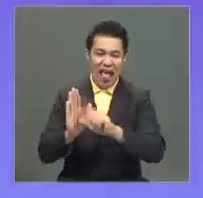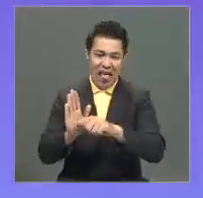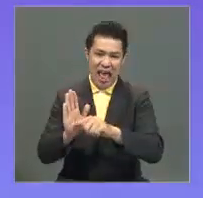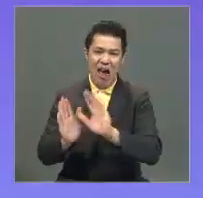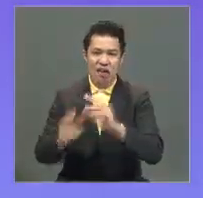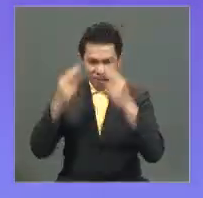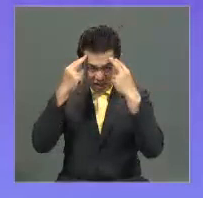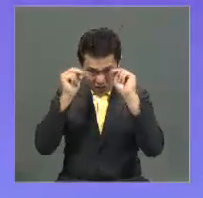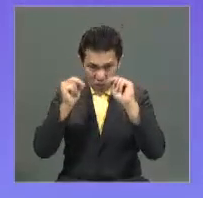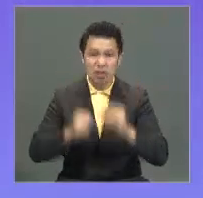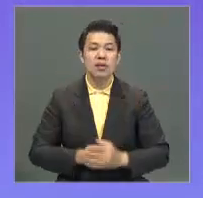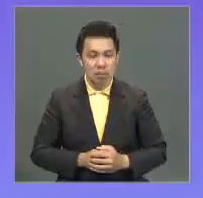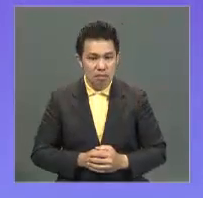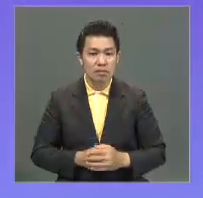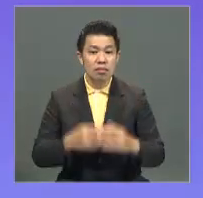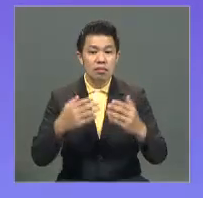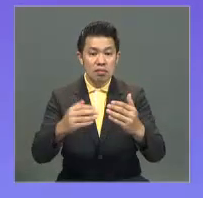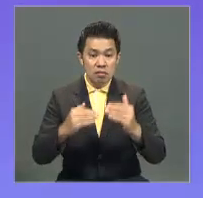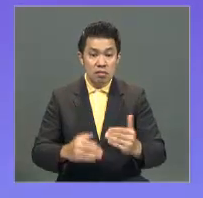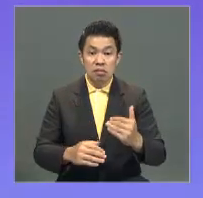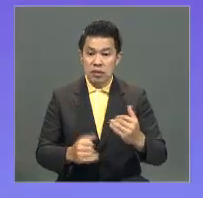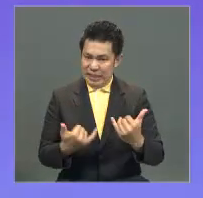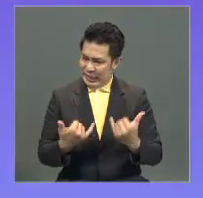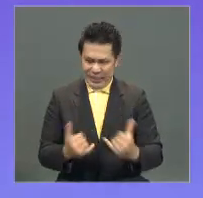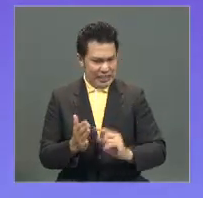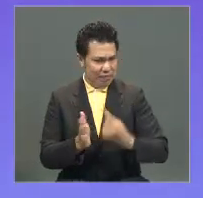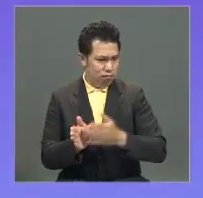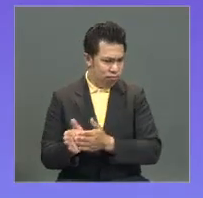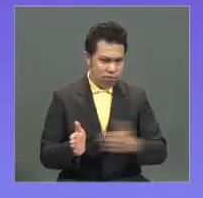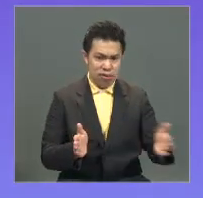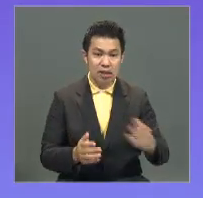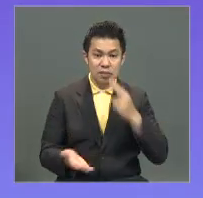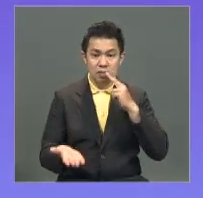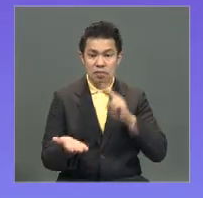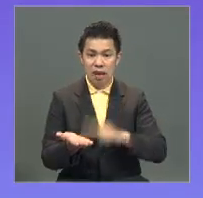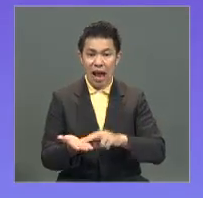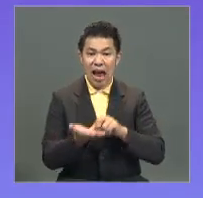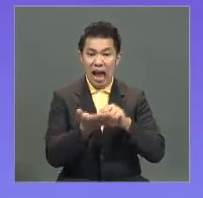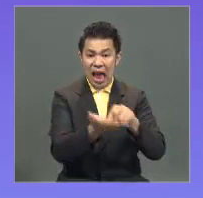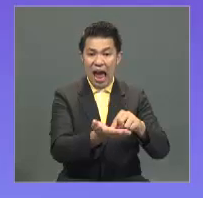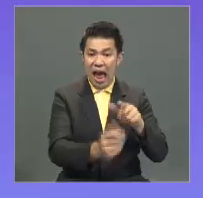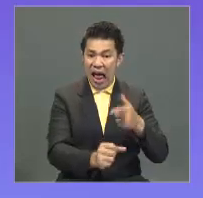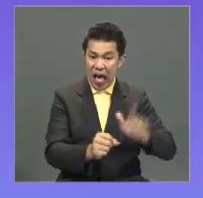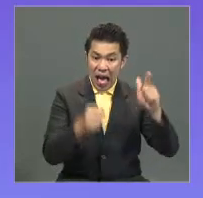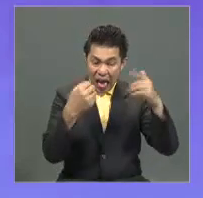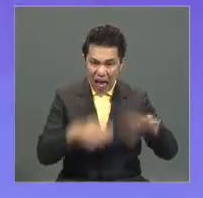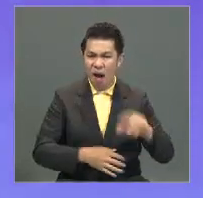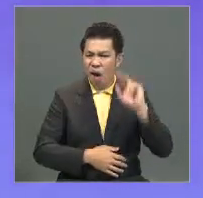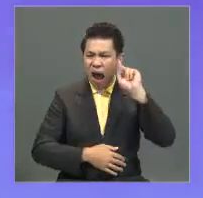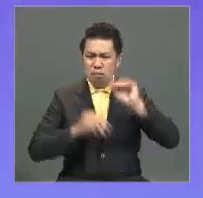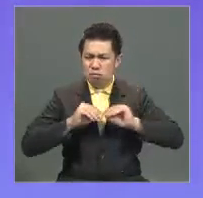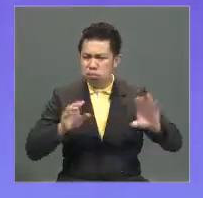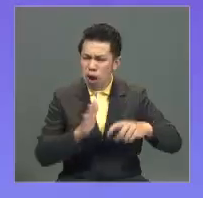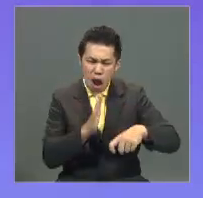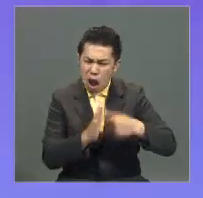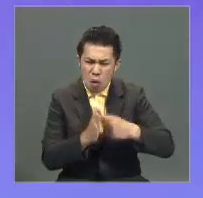การของท่านนายกรัฐมนตรีนะคะแล้วก็จะมีผลในวันนี้ด้วยหลังจากยื่นหนังสือลาออกกันไปแล้วก็มีการแถลงข่าวเปิดใ